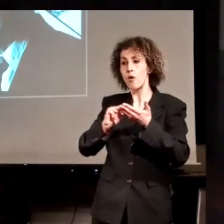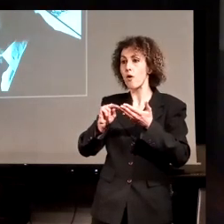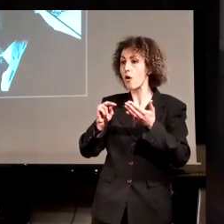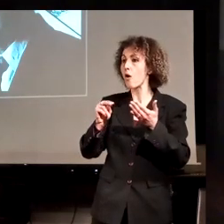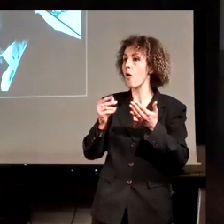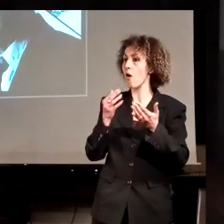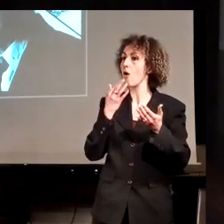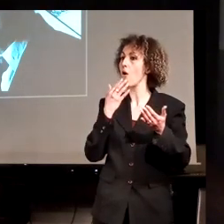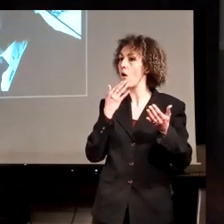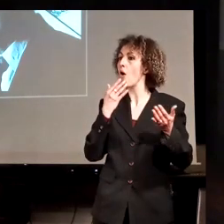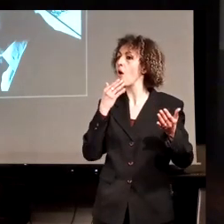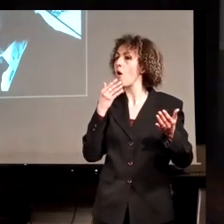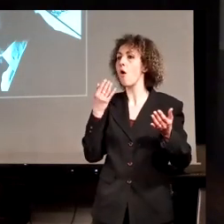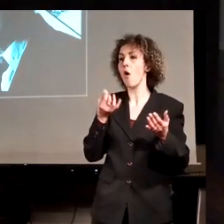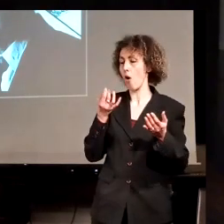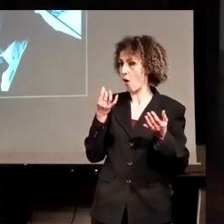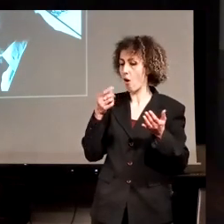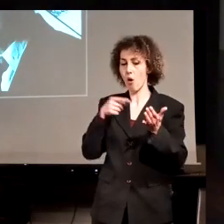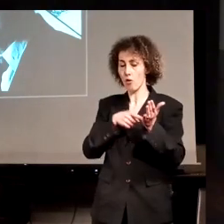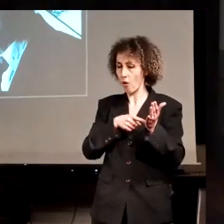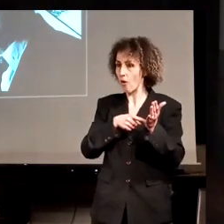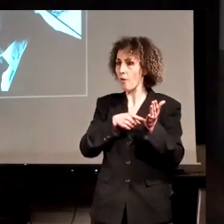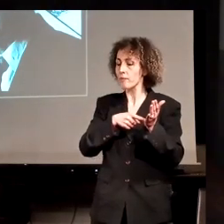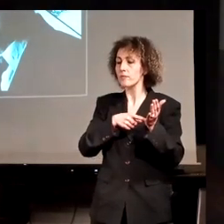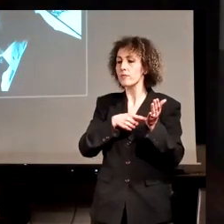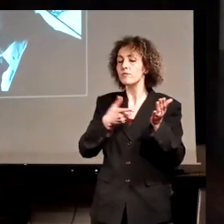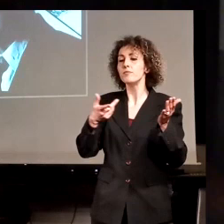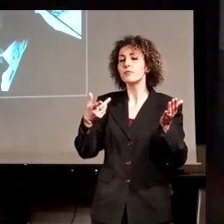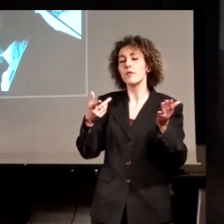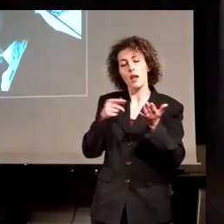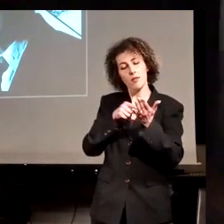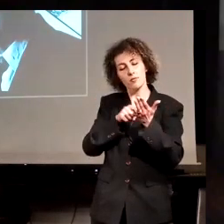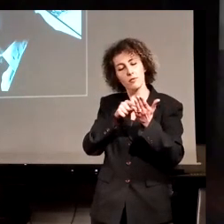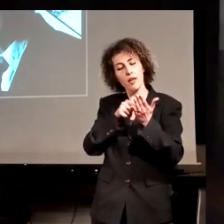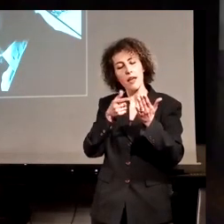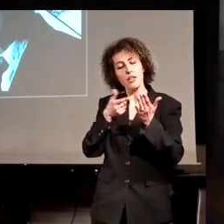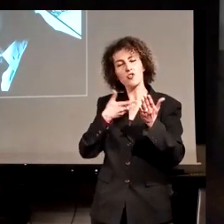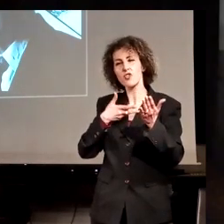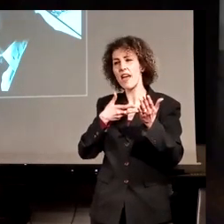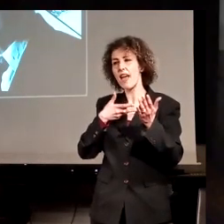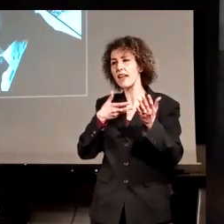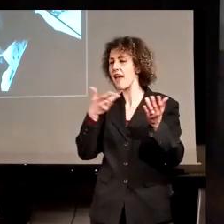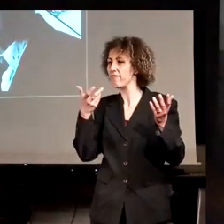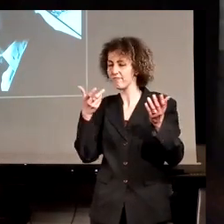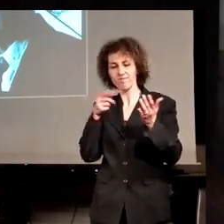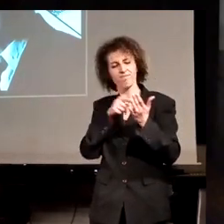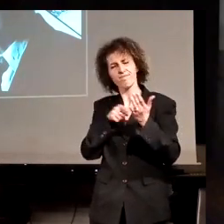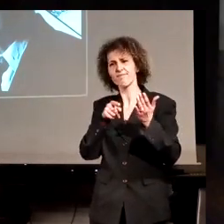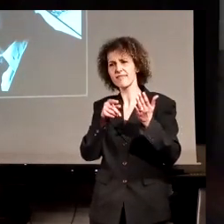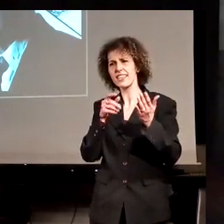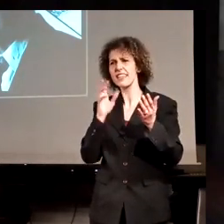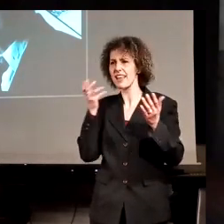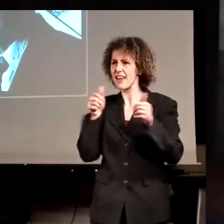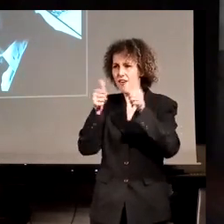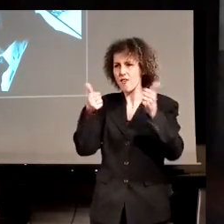amava anche proprio con quelle note a margine con quelli con quegli errori di stampa per cui per lui di